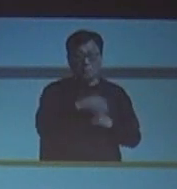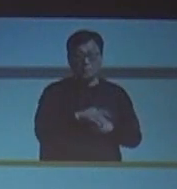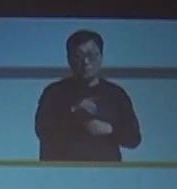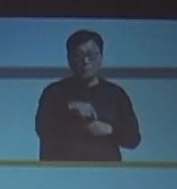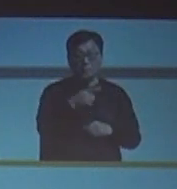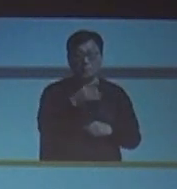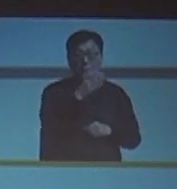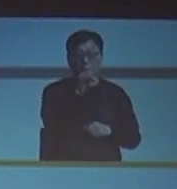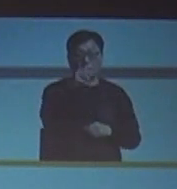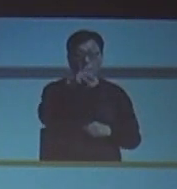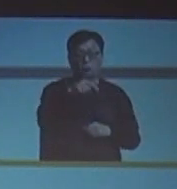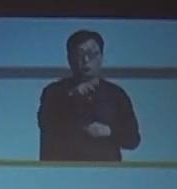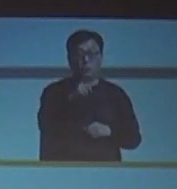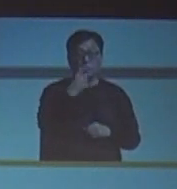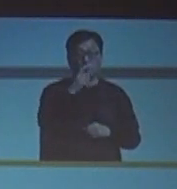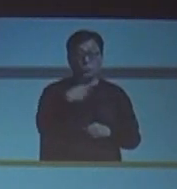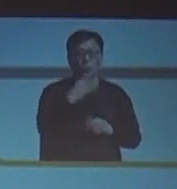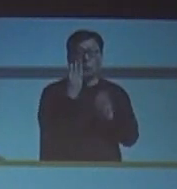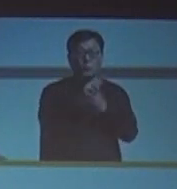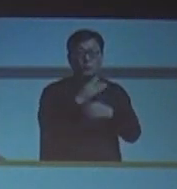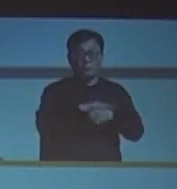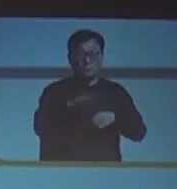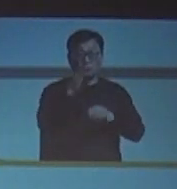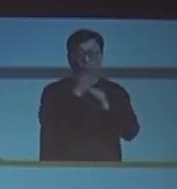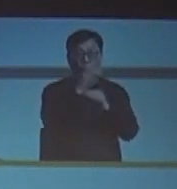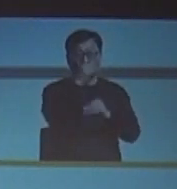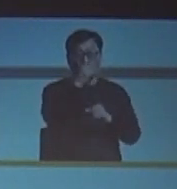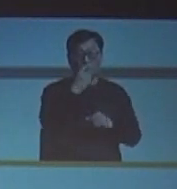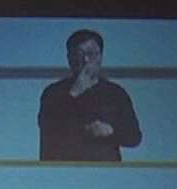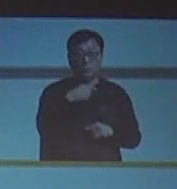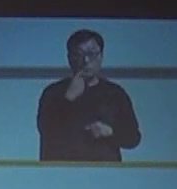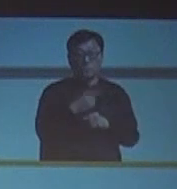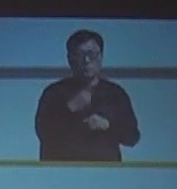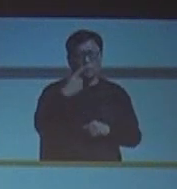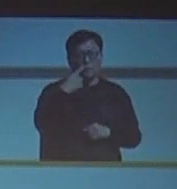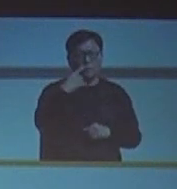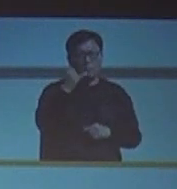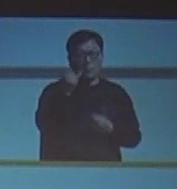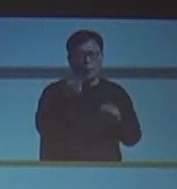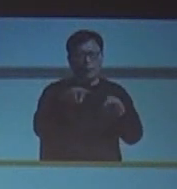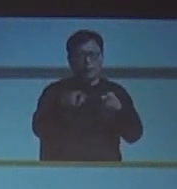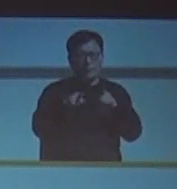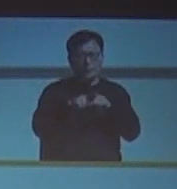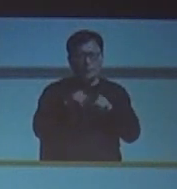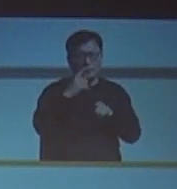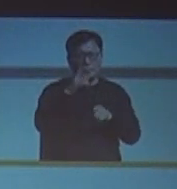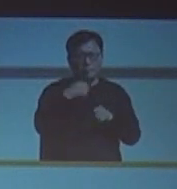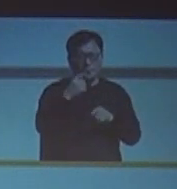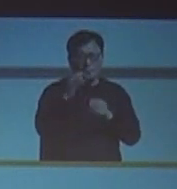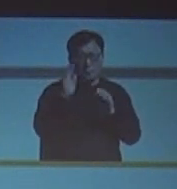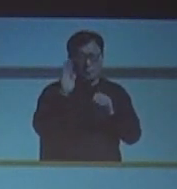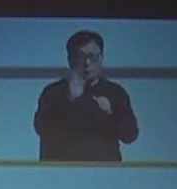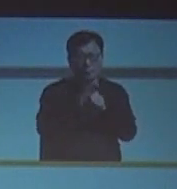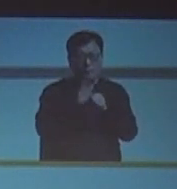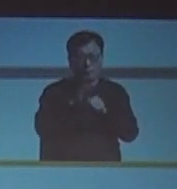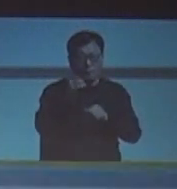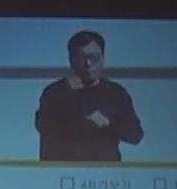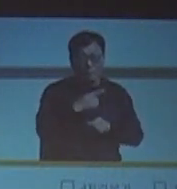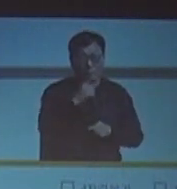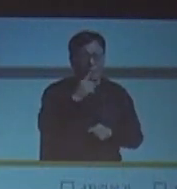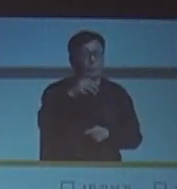이추정 신부님 완전 잘하고 계십니다. 신부님 엄마랑 같이 아. 신부님 응원하십니다. 네. 추신부님 화이팅.